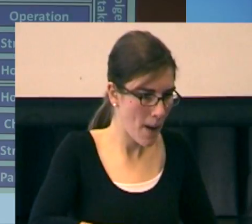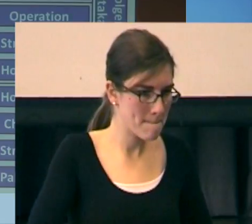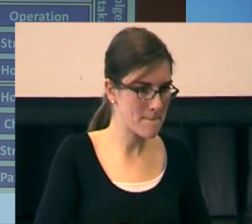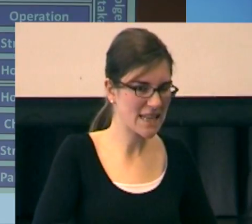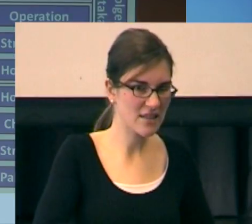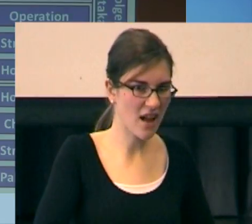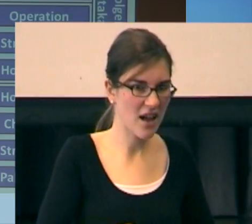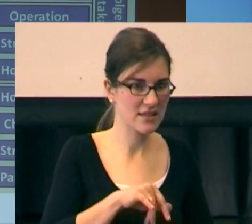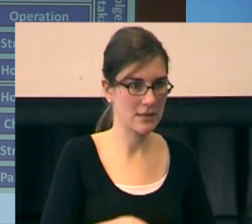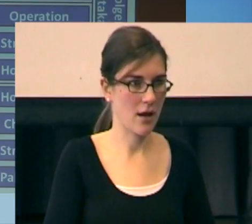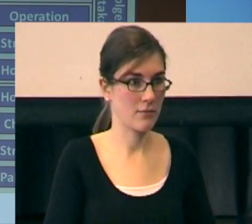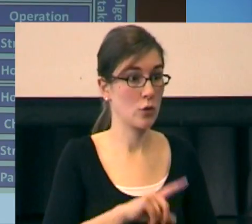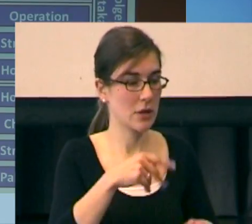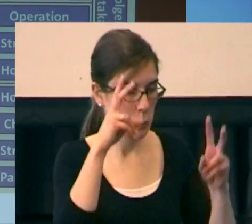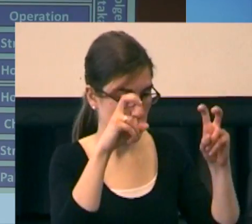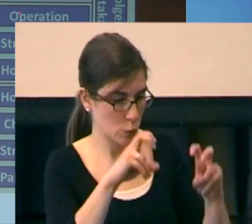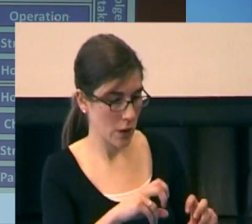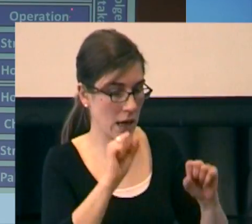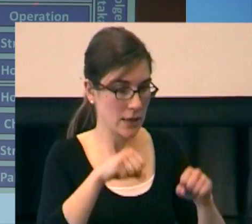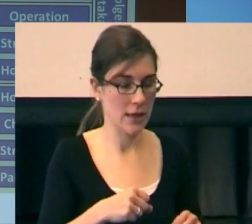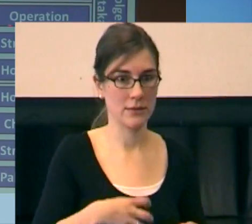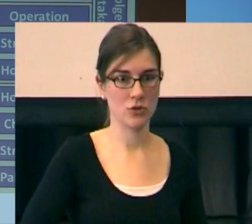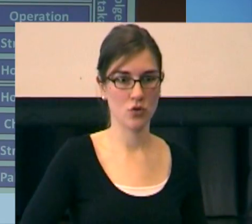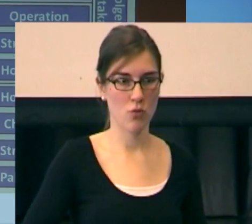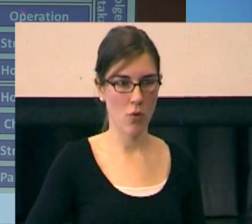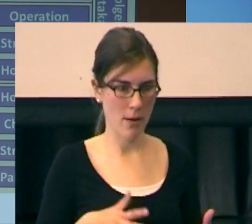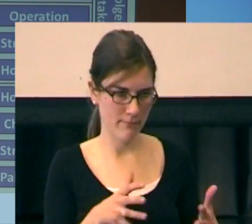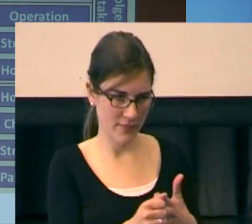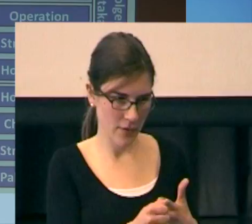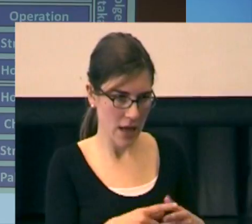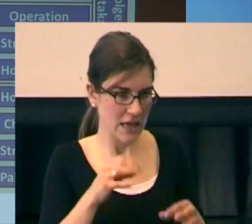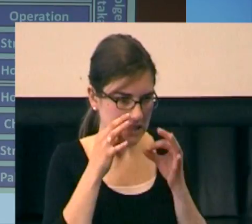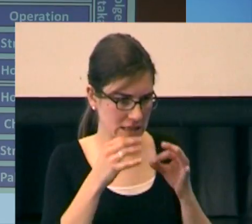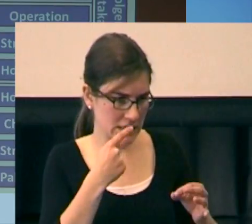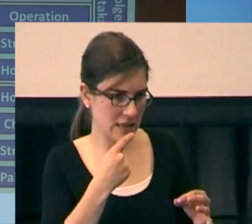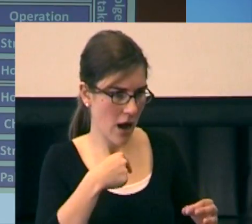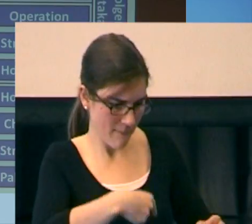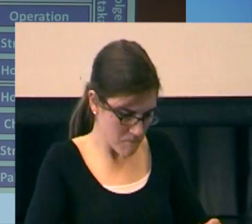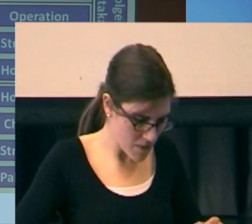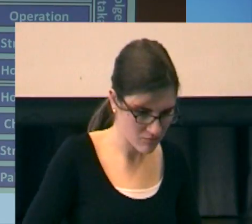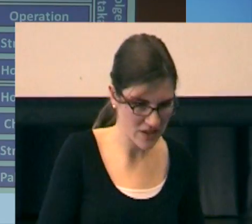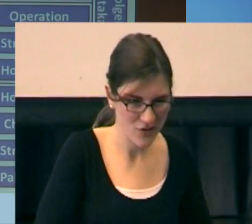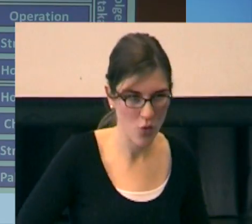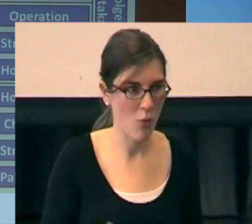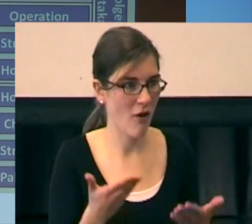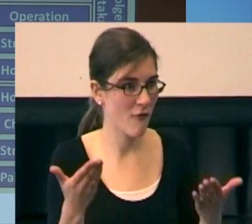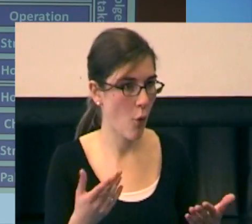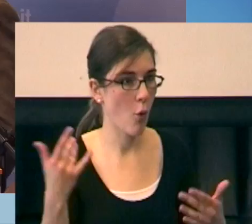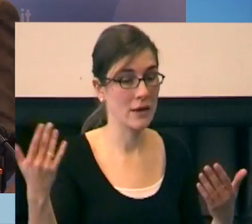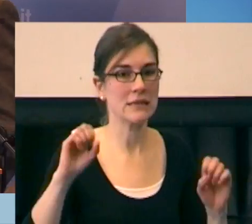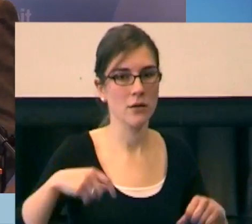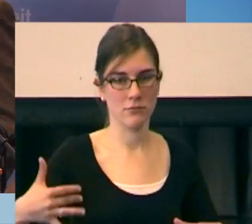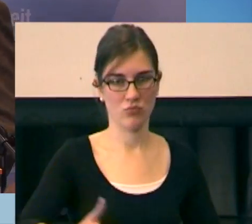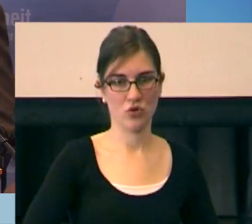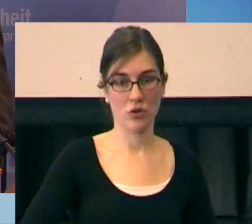Und dann können wir eben gucken, kann ich den Tumor identifizieren, lokalisieren, dann kann ich ihn vielleicht sogar operieren oder bestrahlen